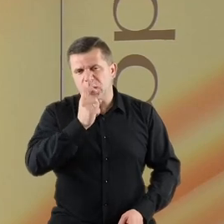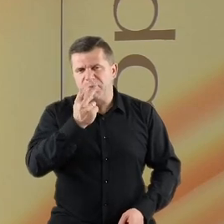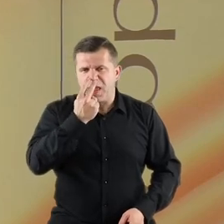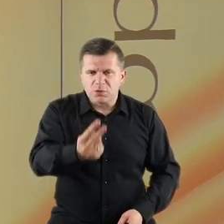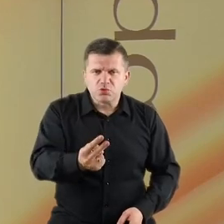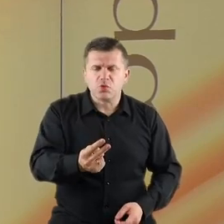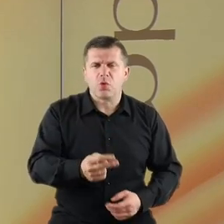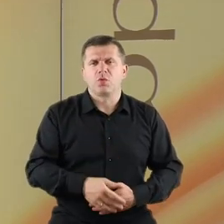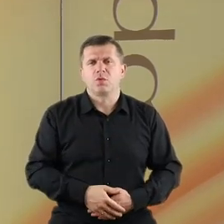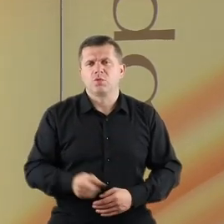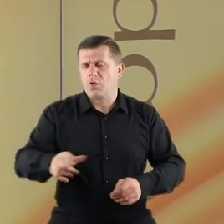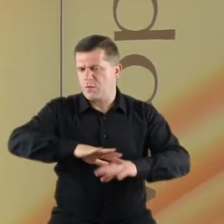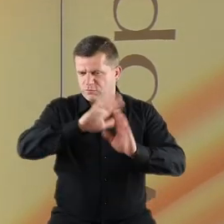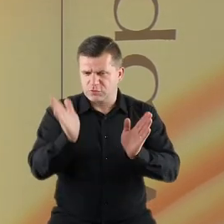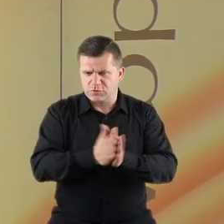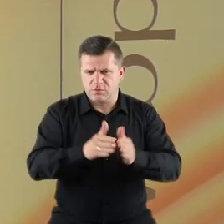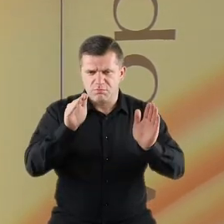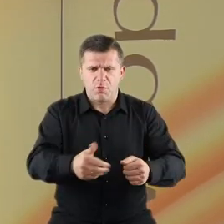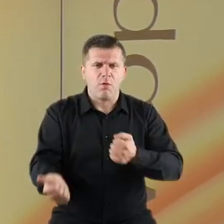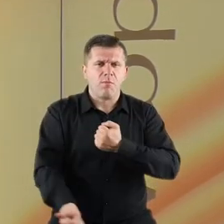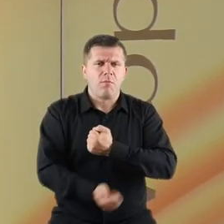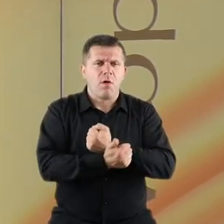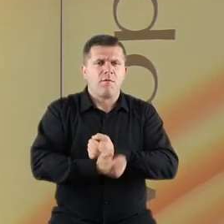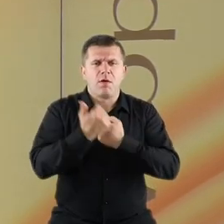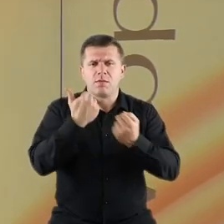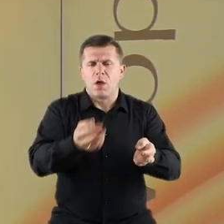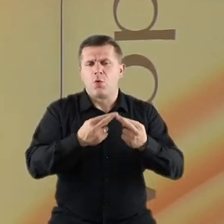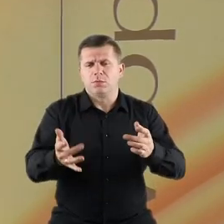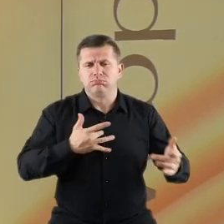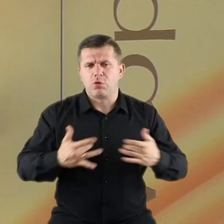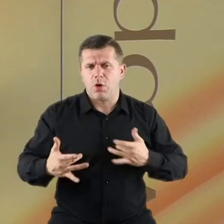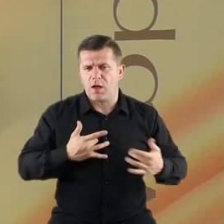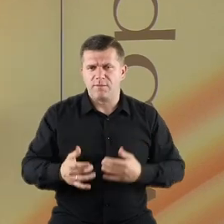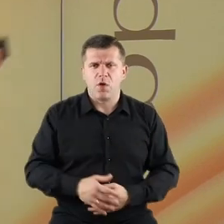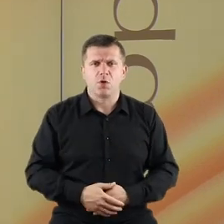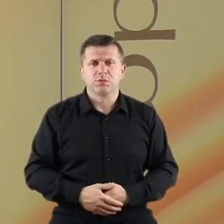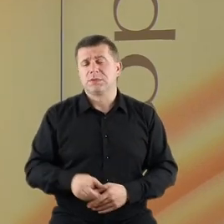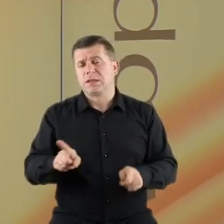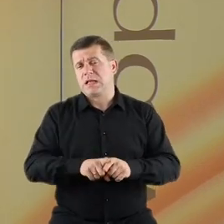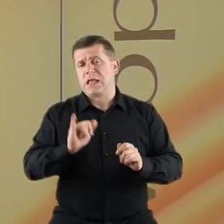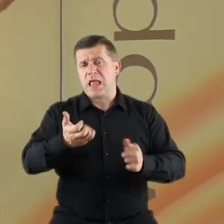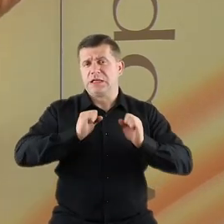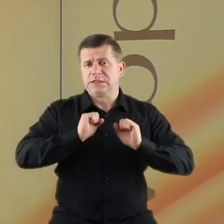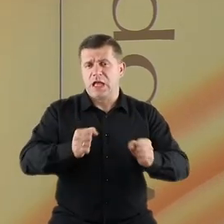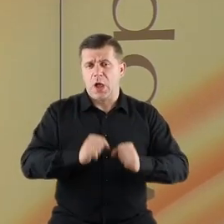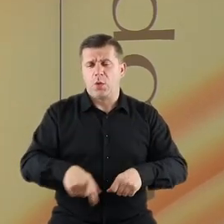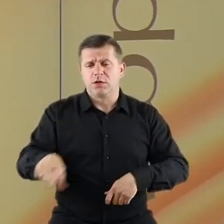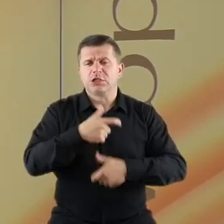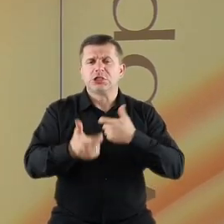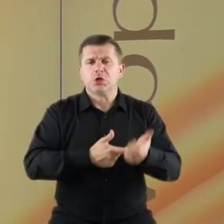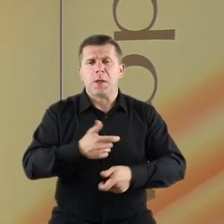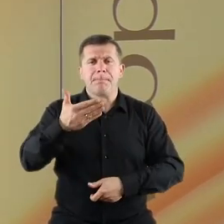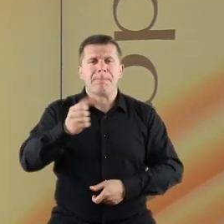to wszystko może powodować różne dolegliwości i mamy też jakieś działania czyli czynności magiczne zazwyczaj